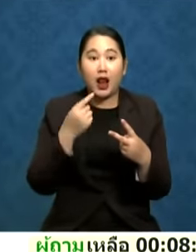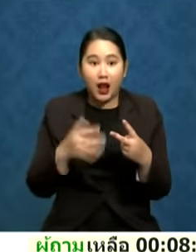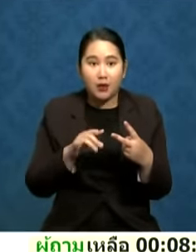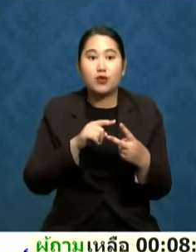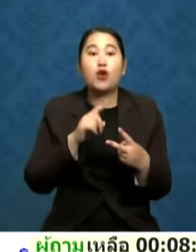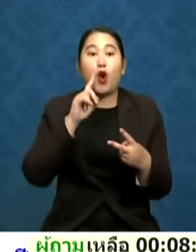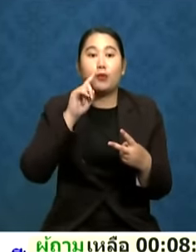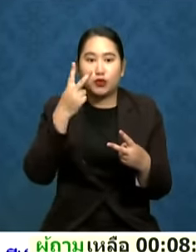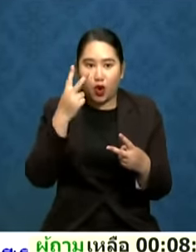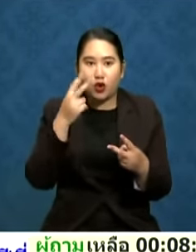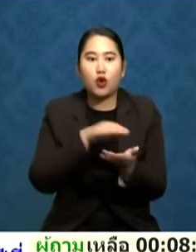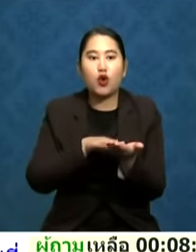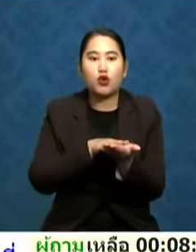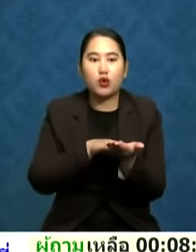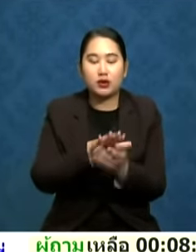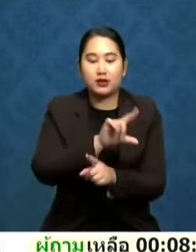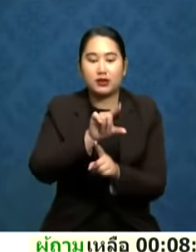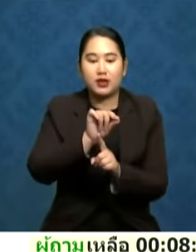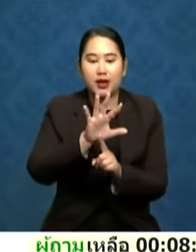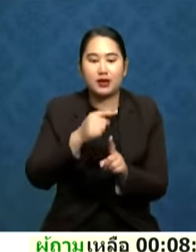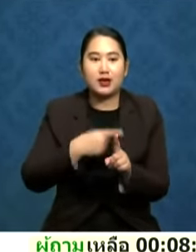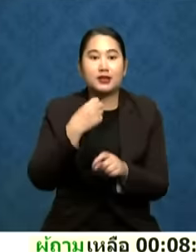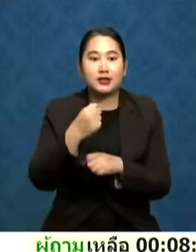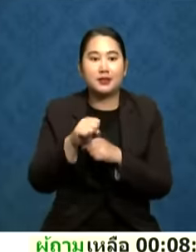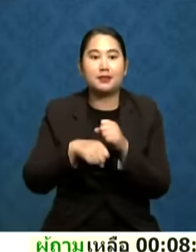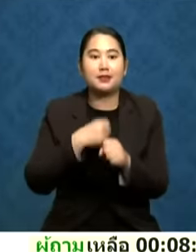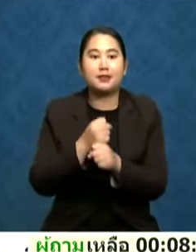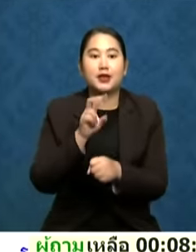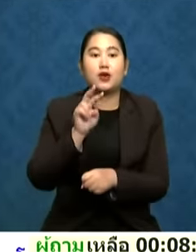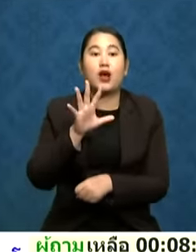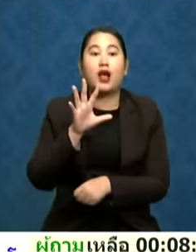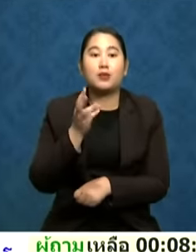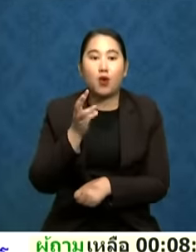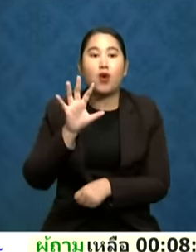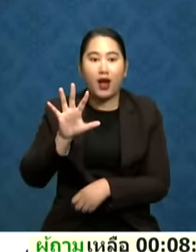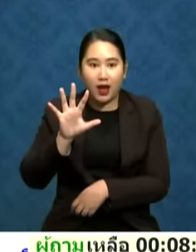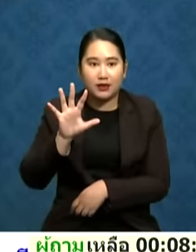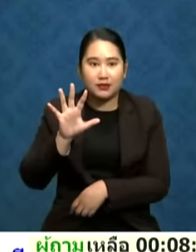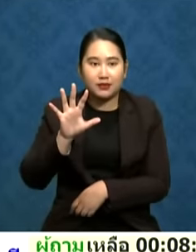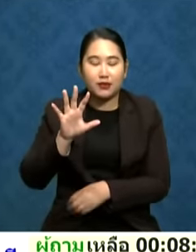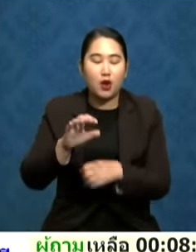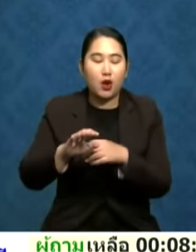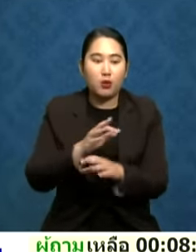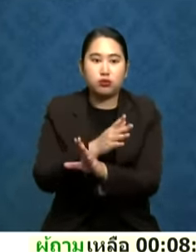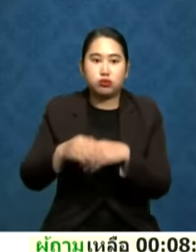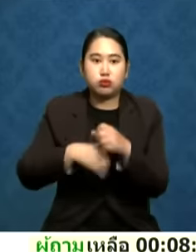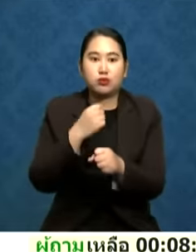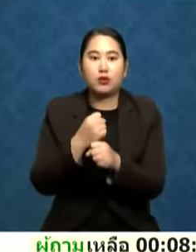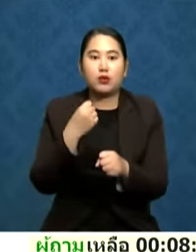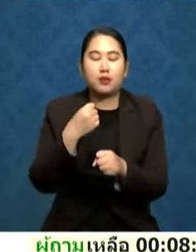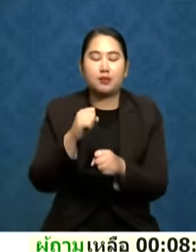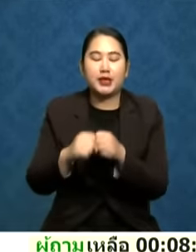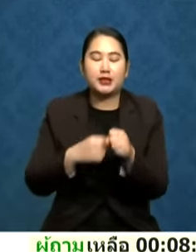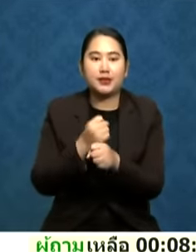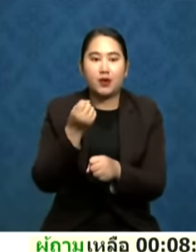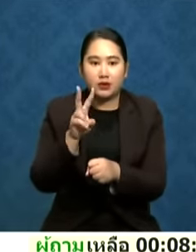ษอีกครั้ง คือเมอวันที่ 25 ตุลา 65ซึ่เป็นช่งเวลาครบรอบ 18 ปีเหตุการตาก